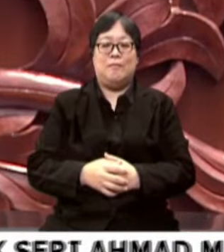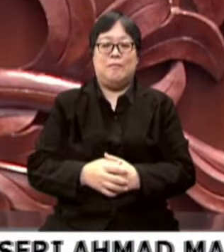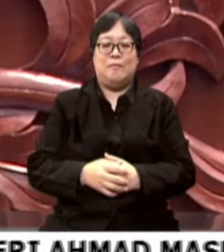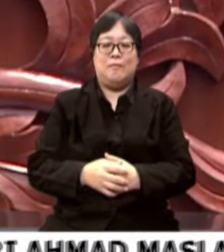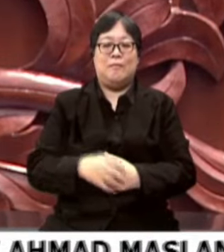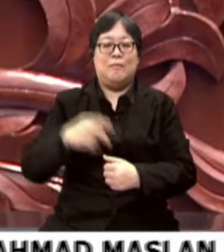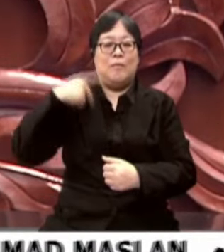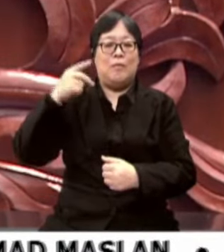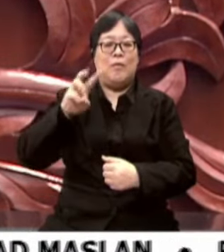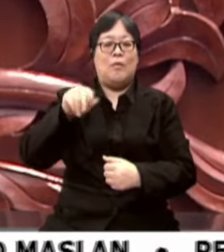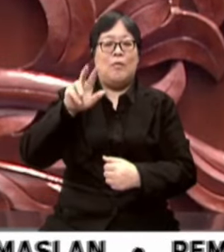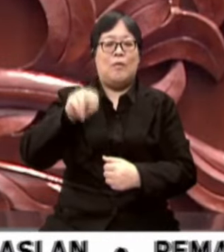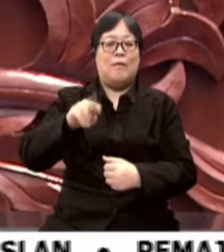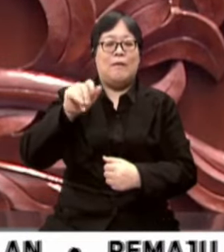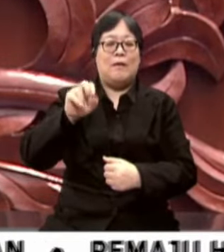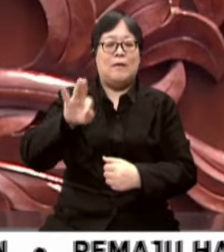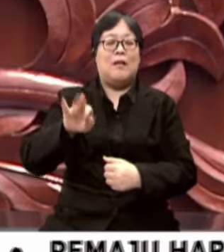Ahmad